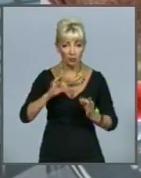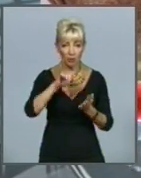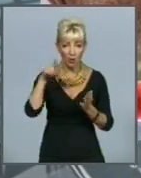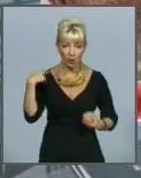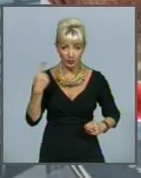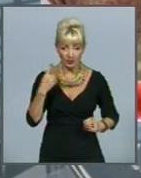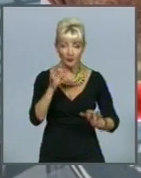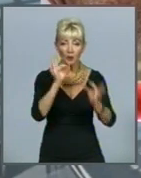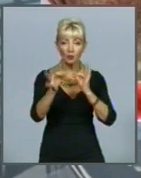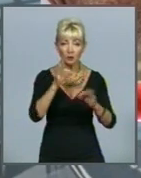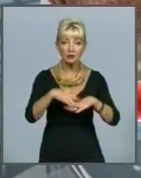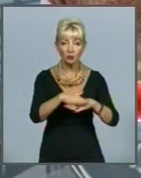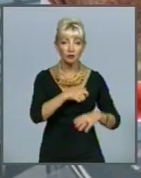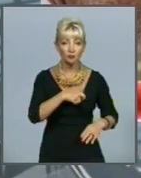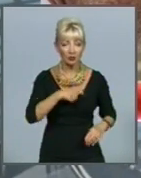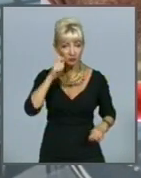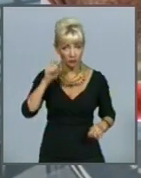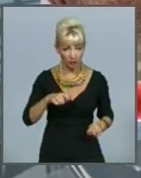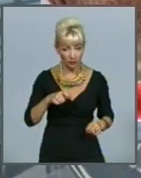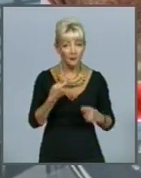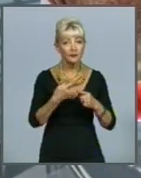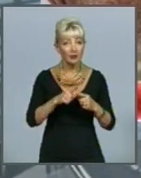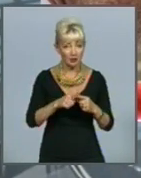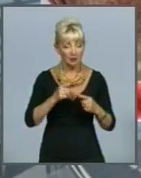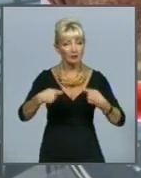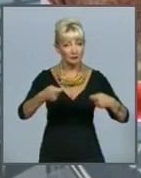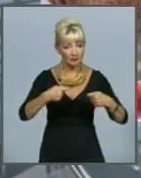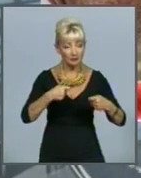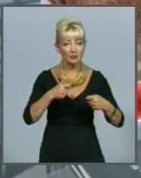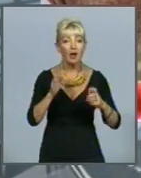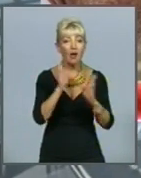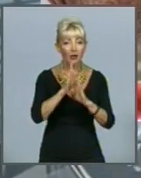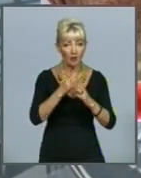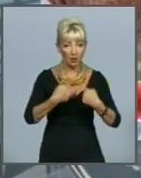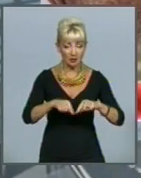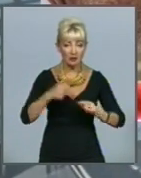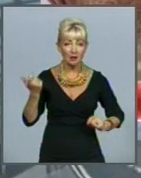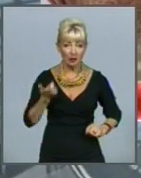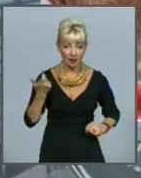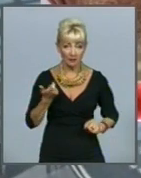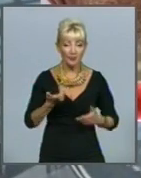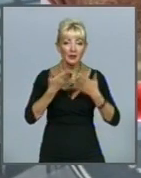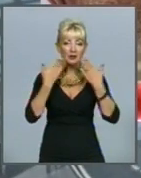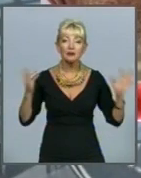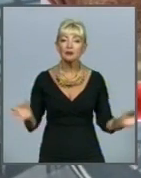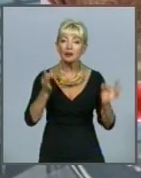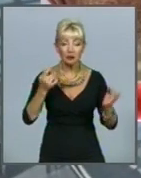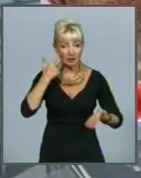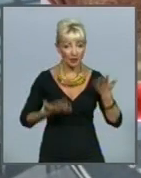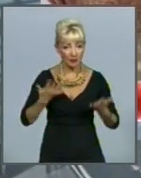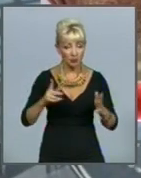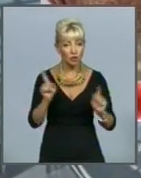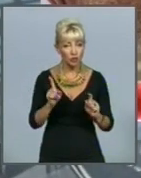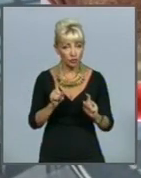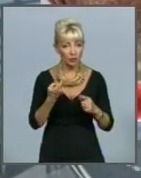депутатами Украины, привлеку к сотрудничеству экологические организации Харькова. Нет никаких сомнений, что деятельность «Коксохима»